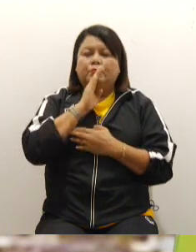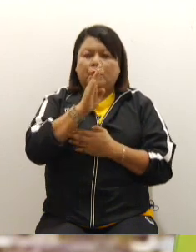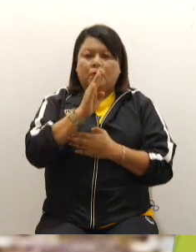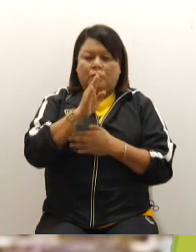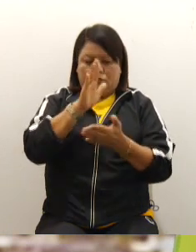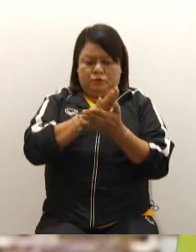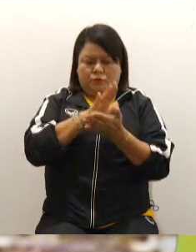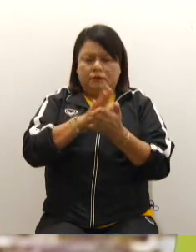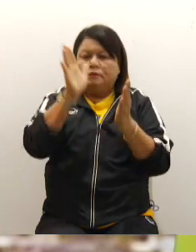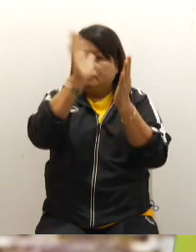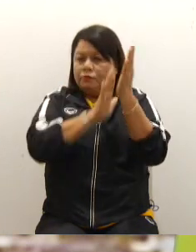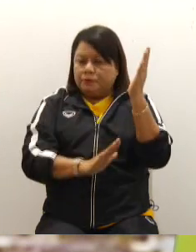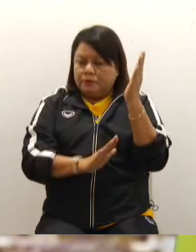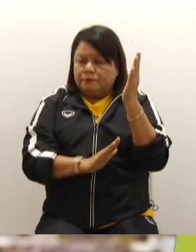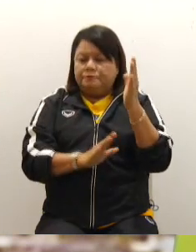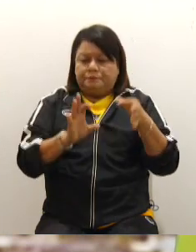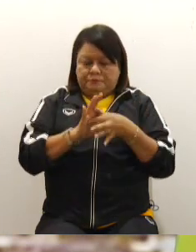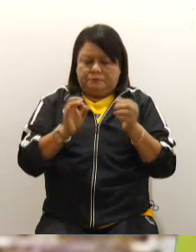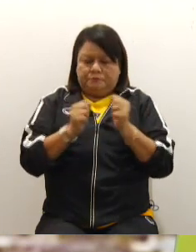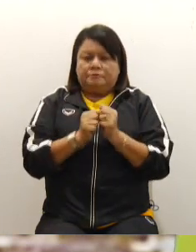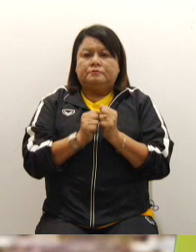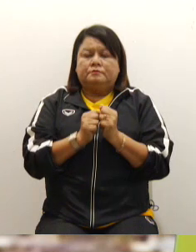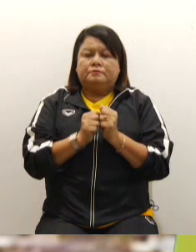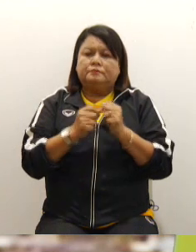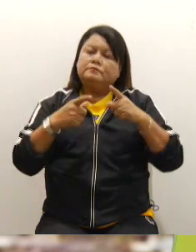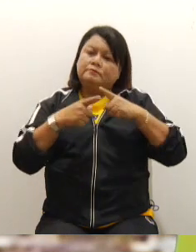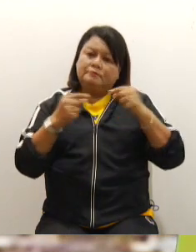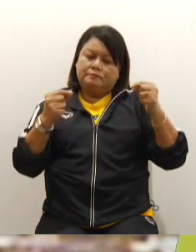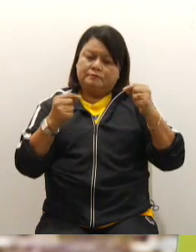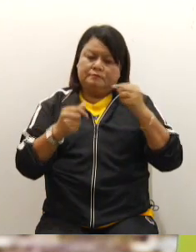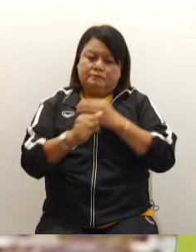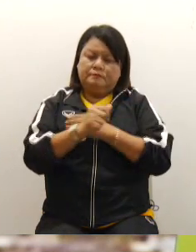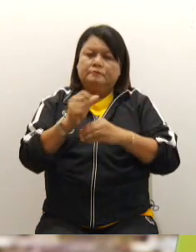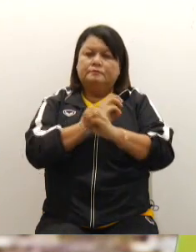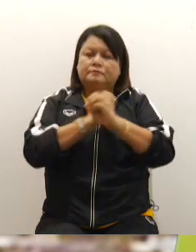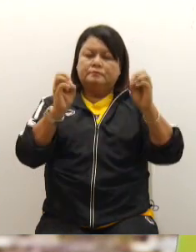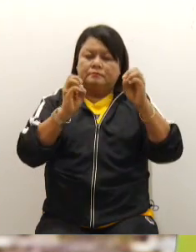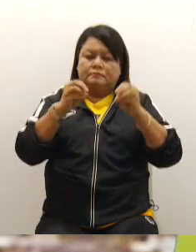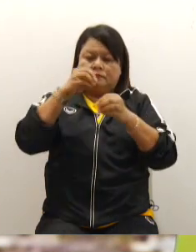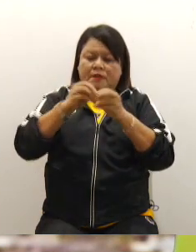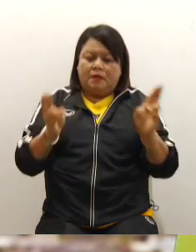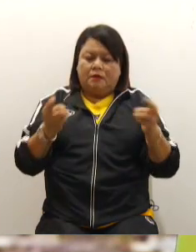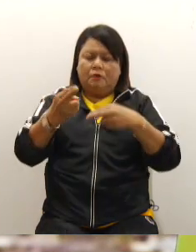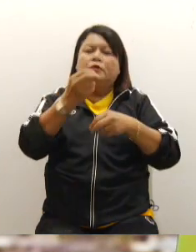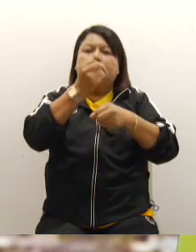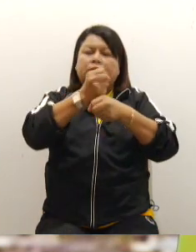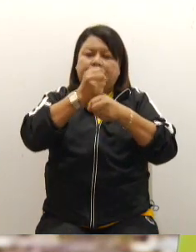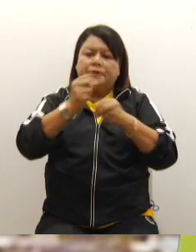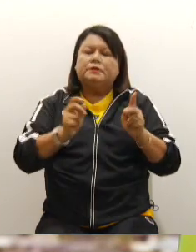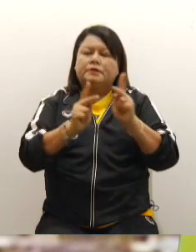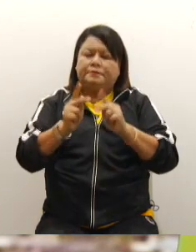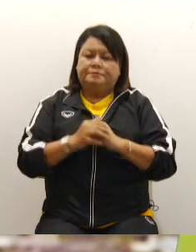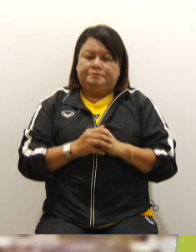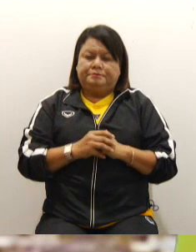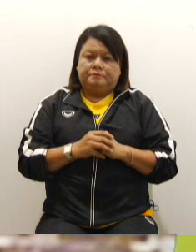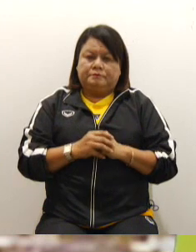ทั่วประเทศนะครับเกี่ยวกับเรื่องของความปลอดภัยในห้องปฏิบัติการนะครับโดยลักษณะ